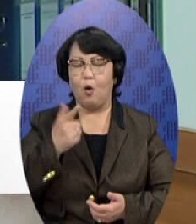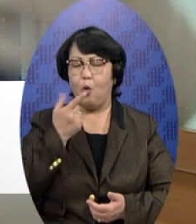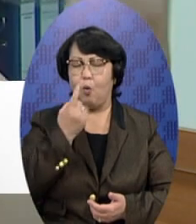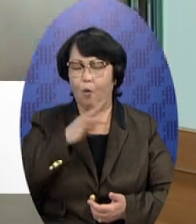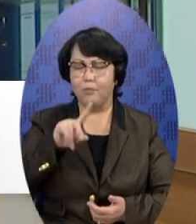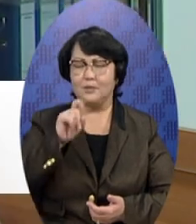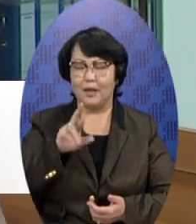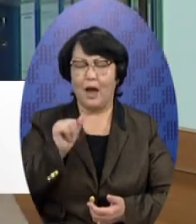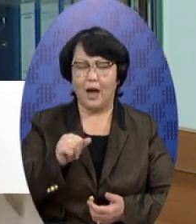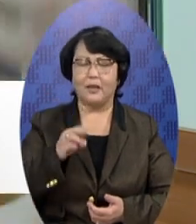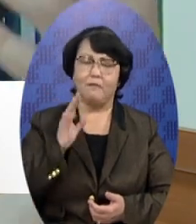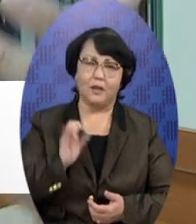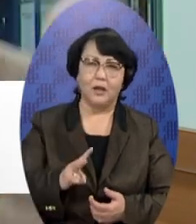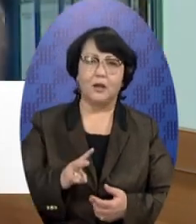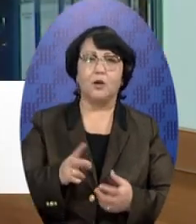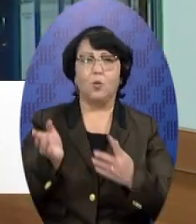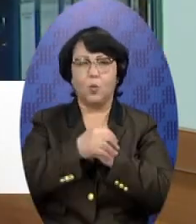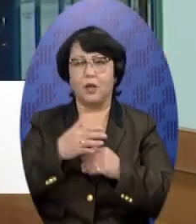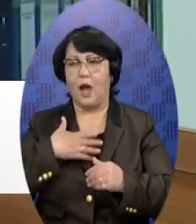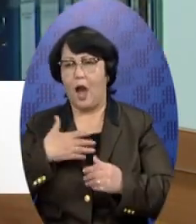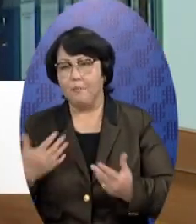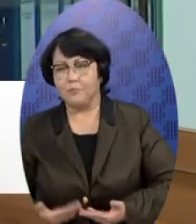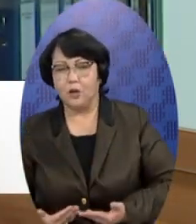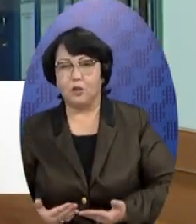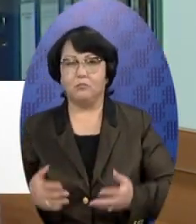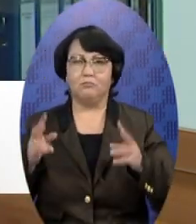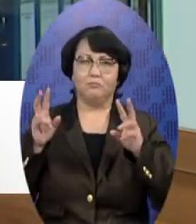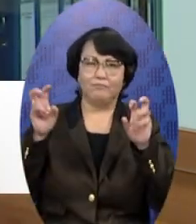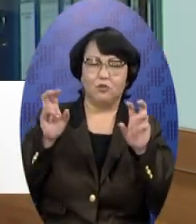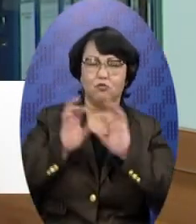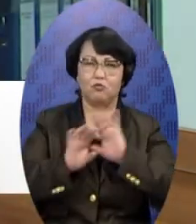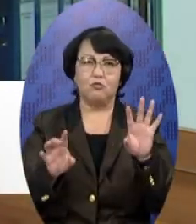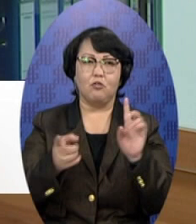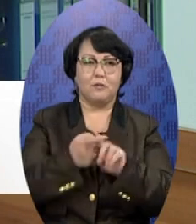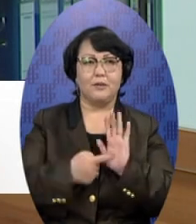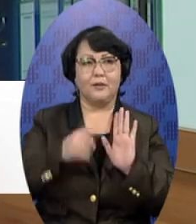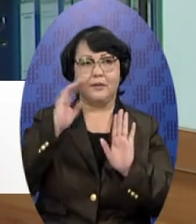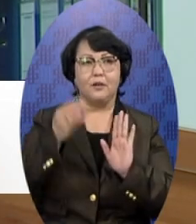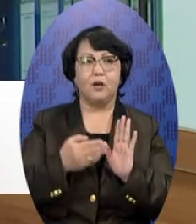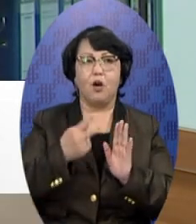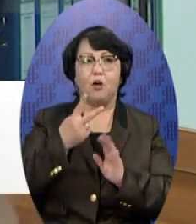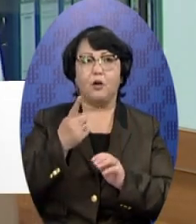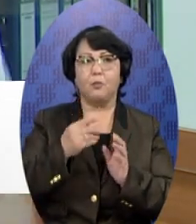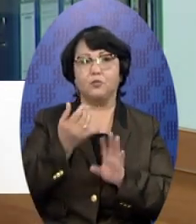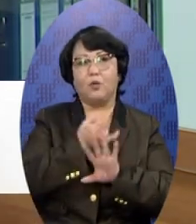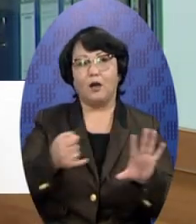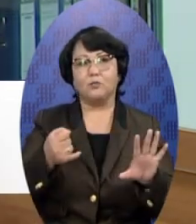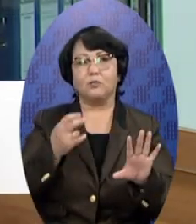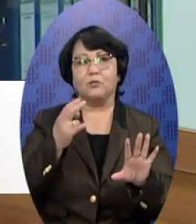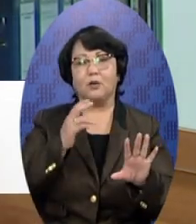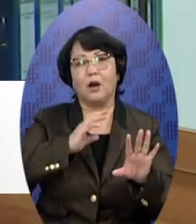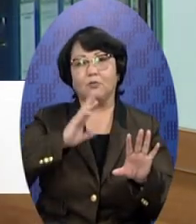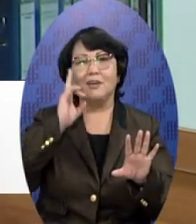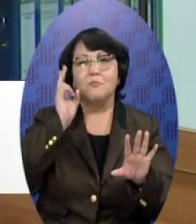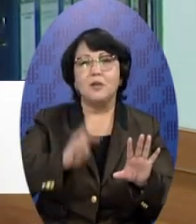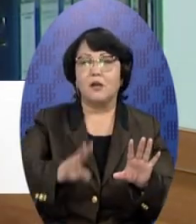нь маш том кино төсөл гэж ойлгох хэрэгтэй. Халахгуулын нутгаар бид 2600 гаруй километр замыг туулж, кино нэвтрүүлгийнхээ зургийг